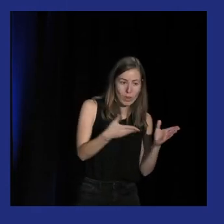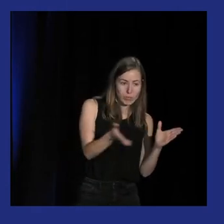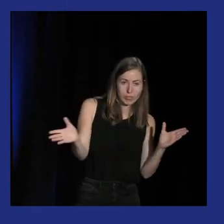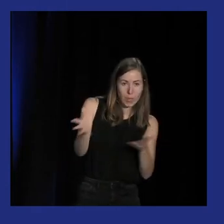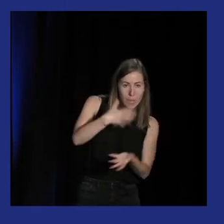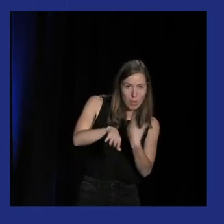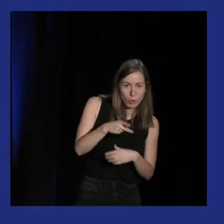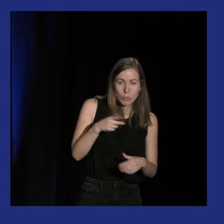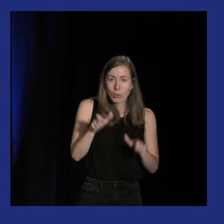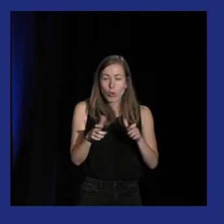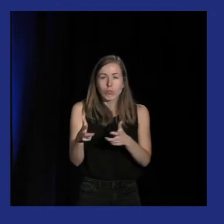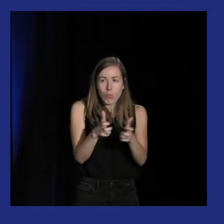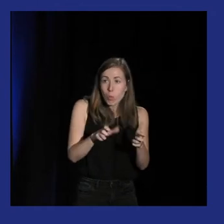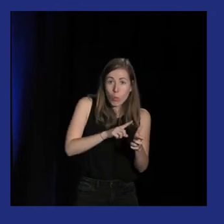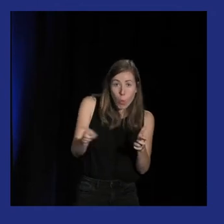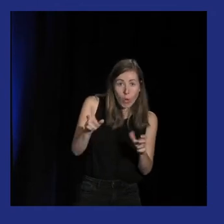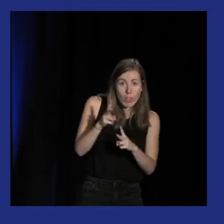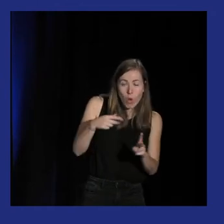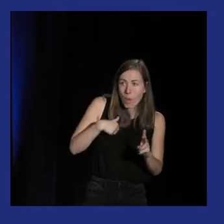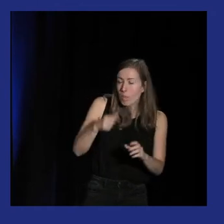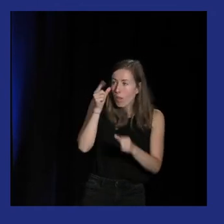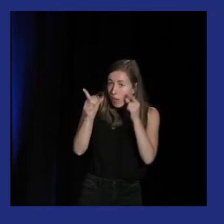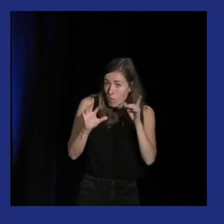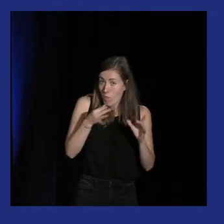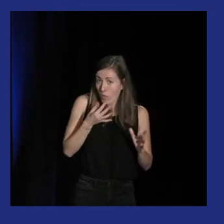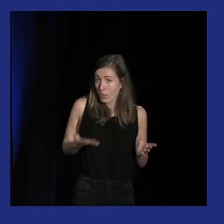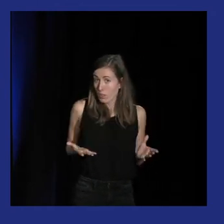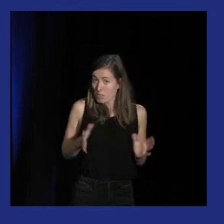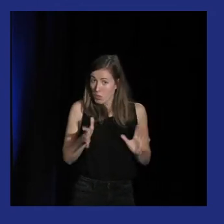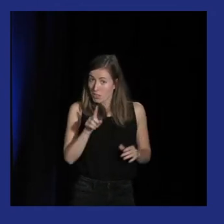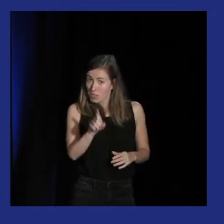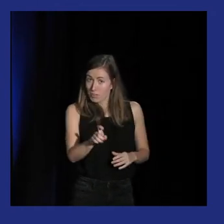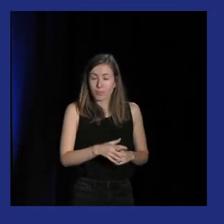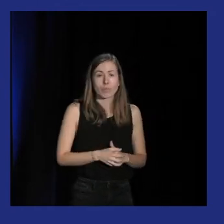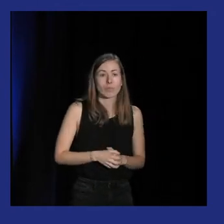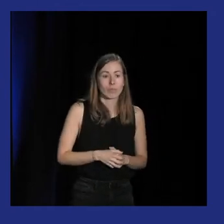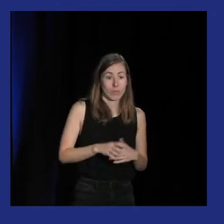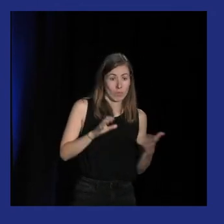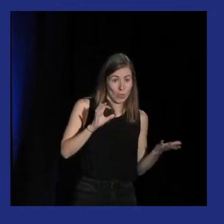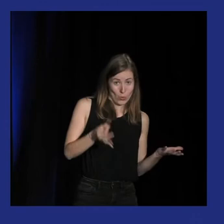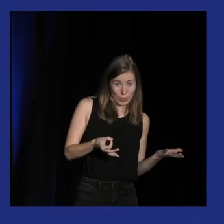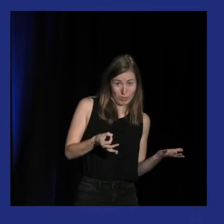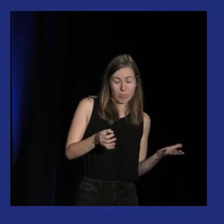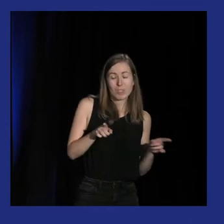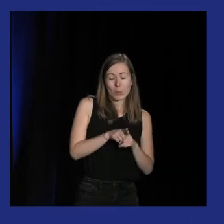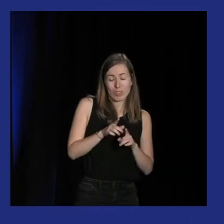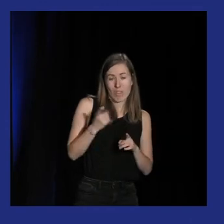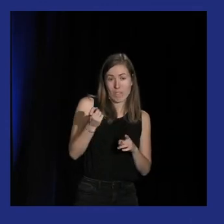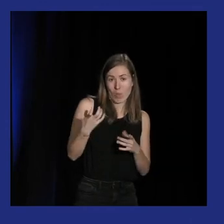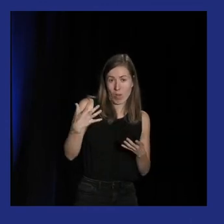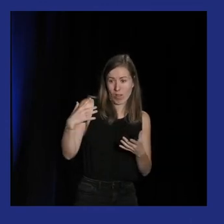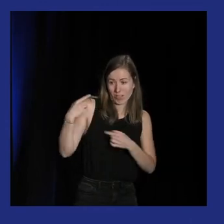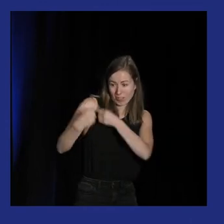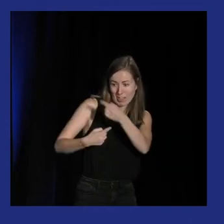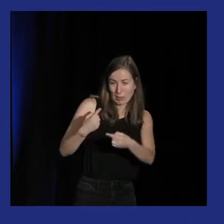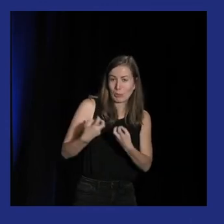et c'est bien heureusement alors effectivement je pense qu'il y a un mélange de d'effet générationnel c'est tout simplement des gens qui arrivent au responsabilités dans dans des